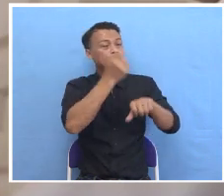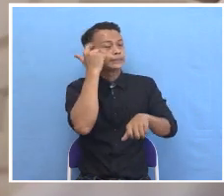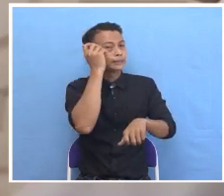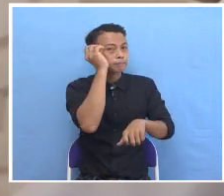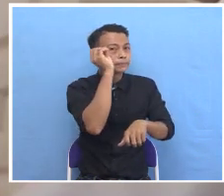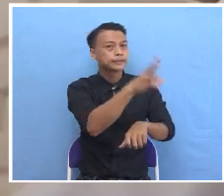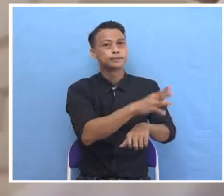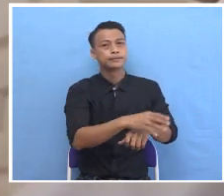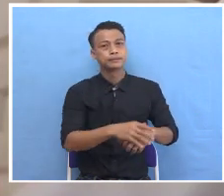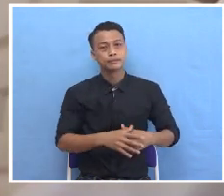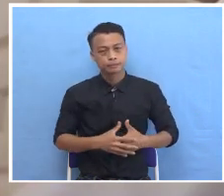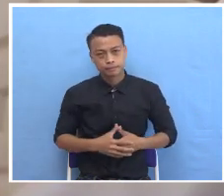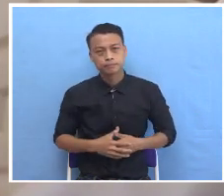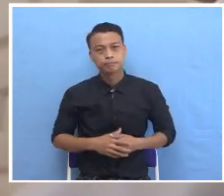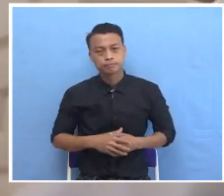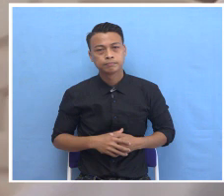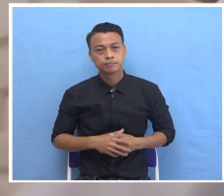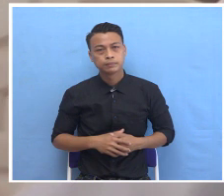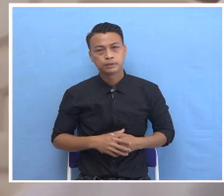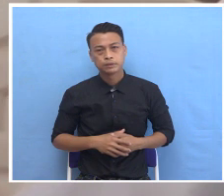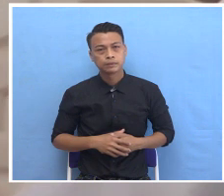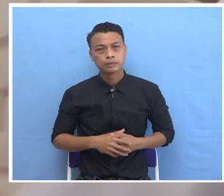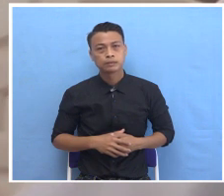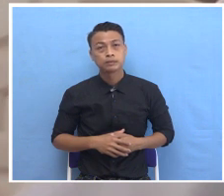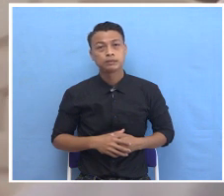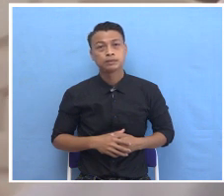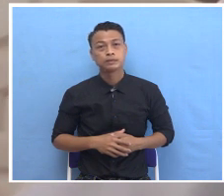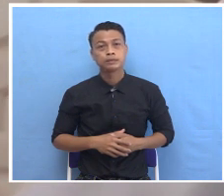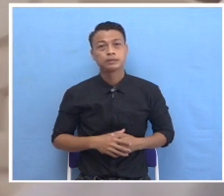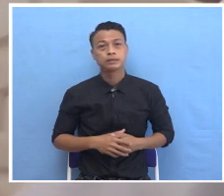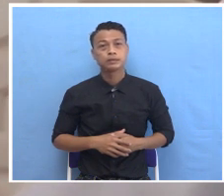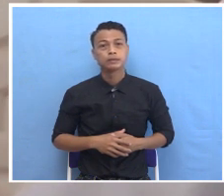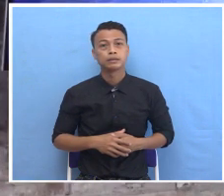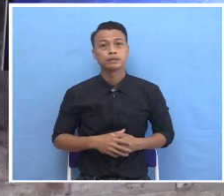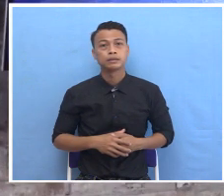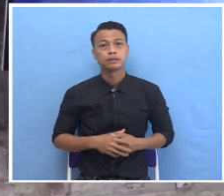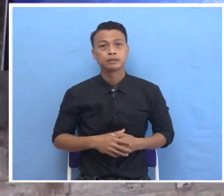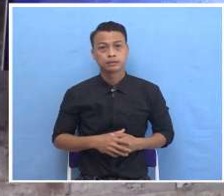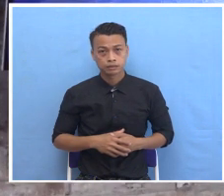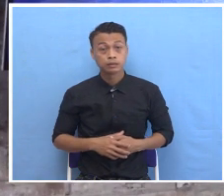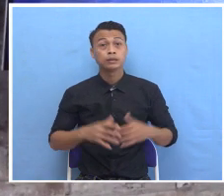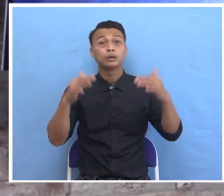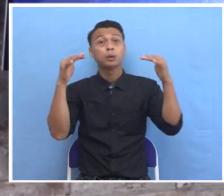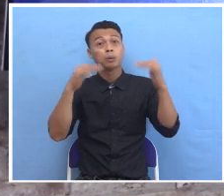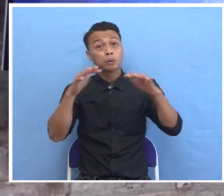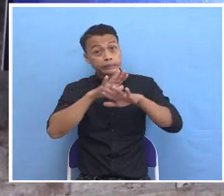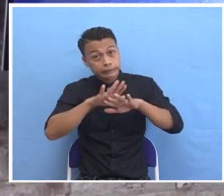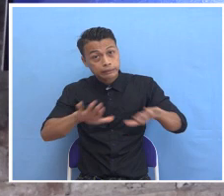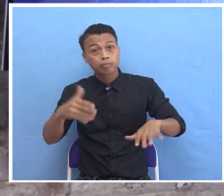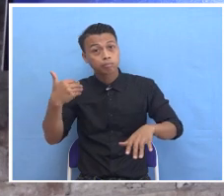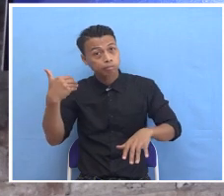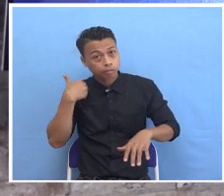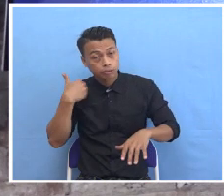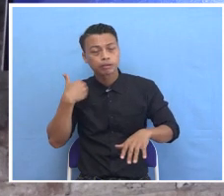ကောင်းဆောင်တွေကိုအဲ့ကျွန်တော်ပြောခြင်းနဲ့အဲ့အခြေအနေတွေမရှိဘဲနဲ့ဆိုရင်ကျွန်တော်တို့ရေကောက်ွယ်လဲပြဿနာရှိတယ်